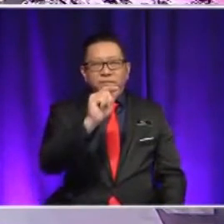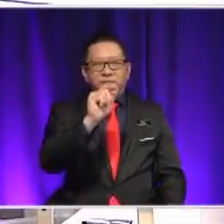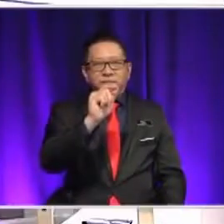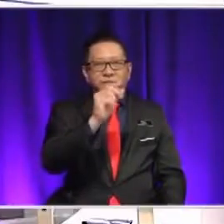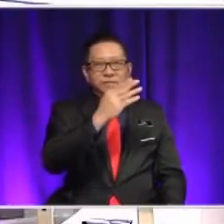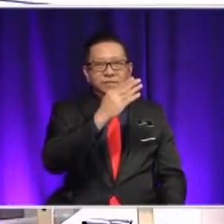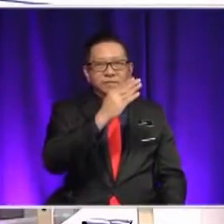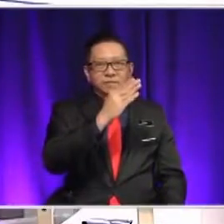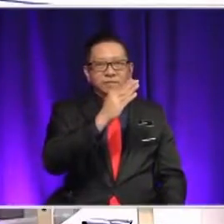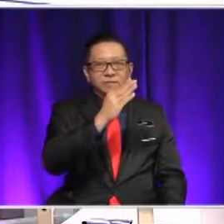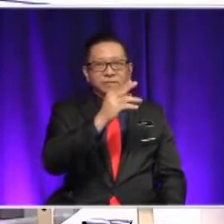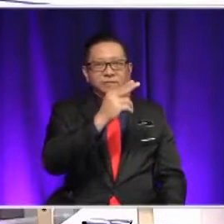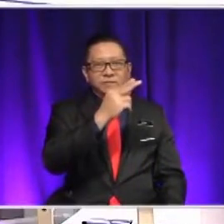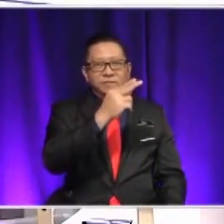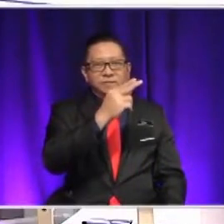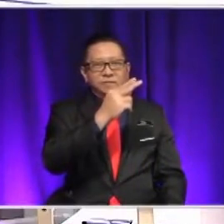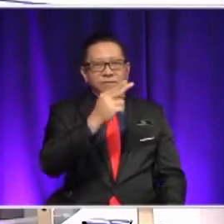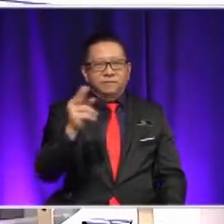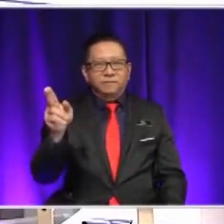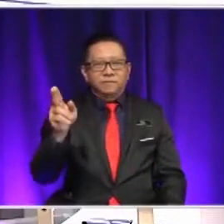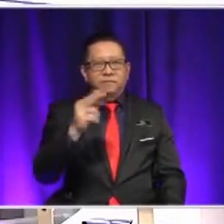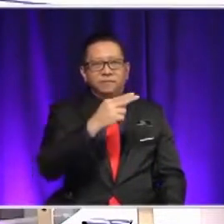ke kanan tiga kali